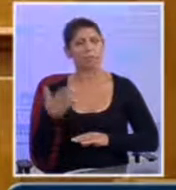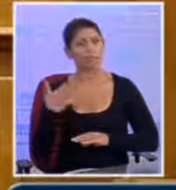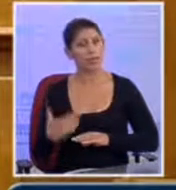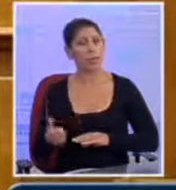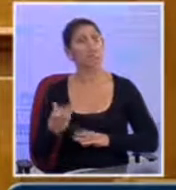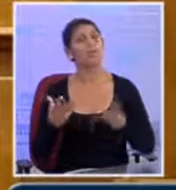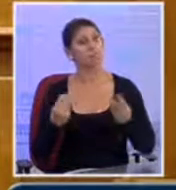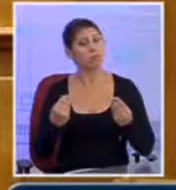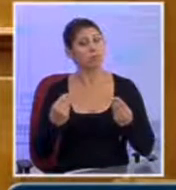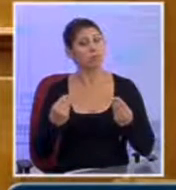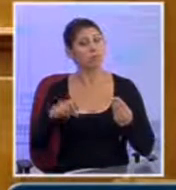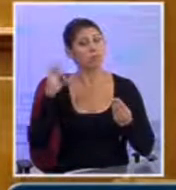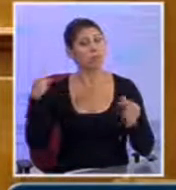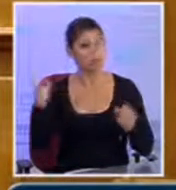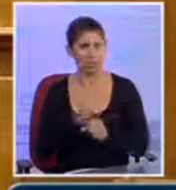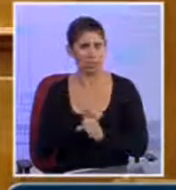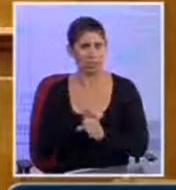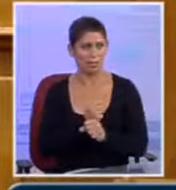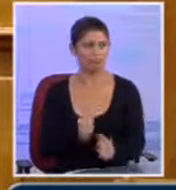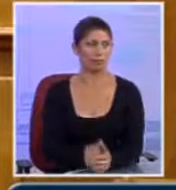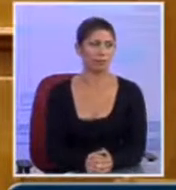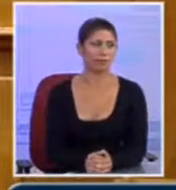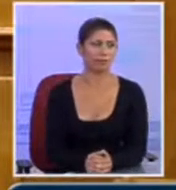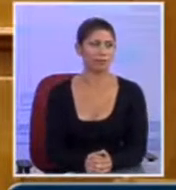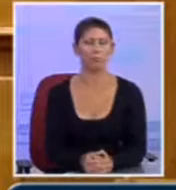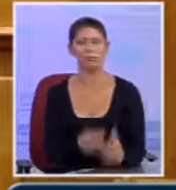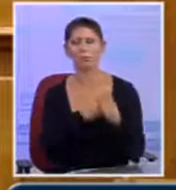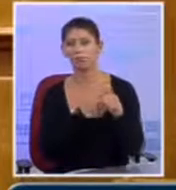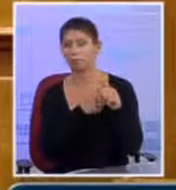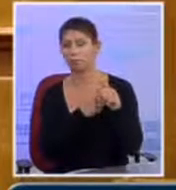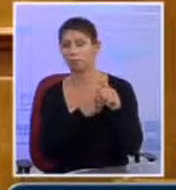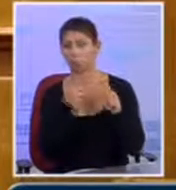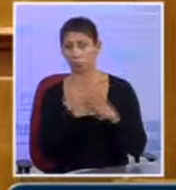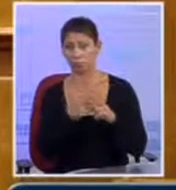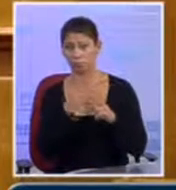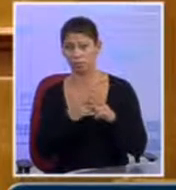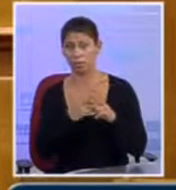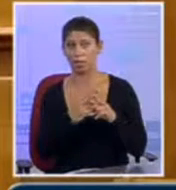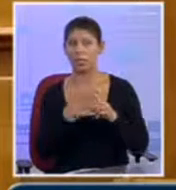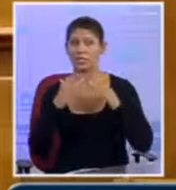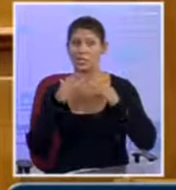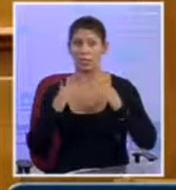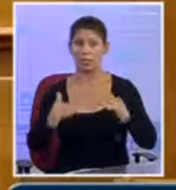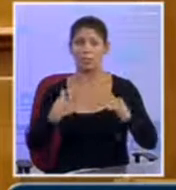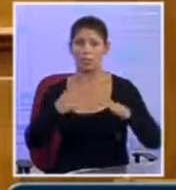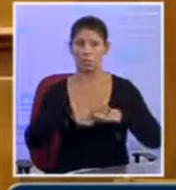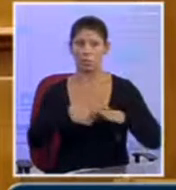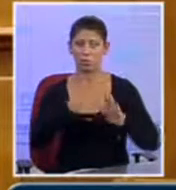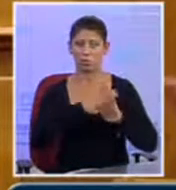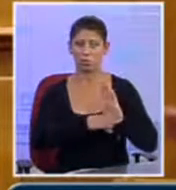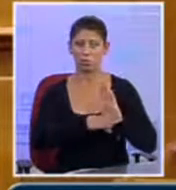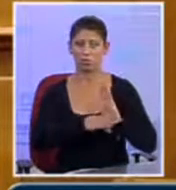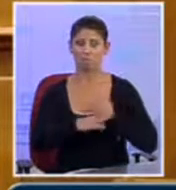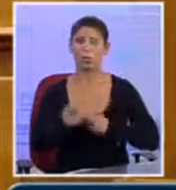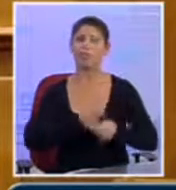ισχυρές πιθανότητες επιτυχίας. Πρώτο θέμα, κομβικό σημείο, σταθεροποίηση του τραπεζικού συστήματος και η